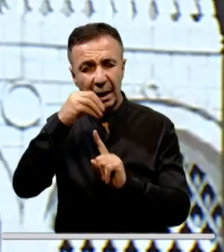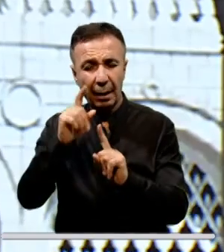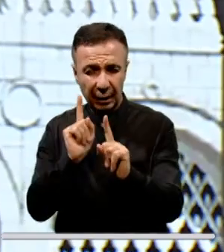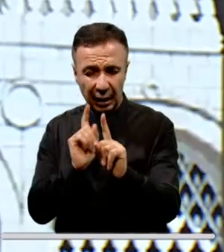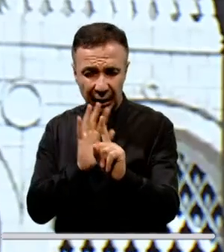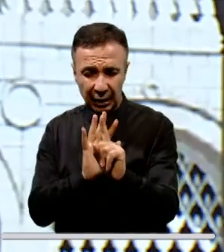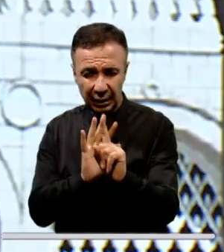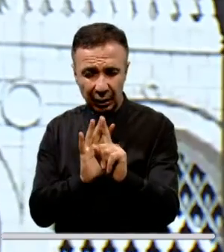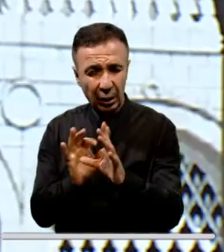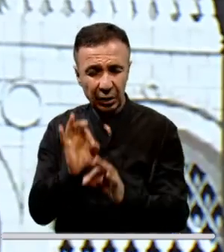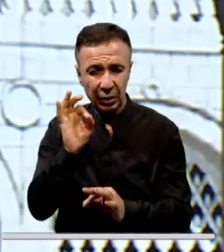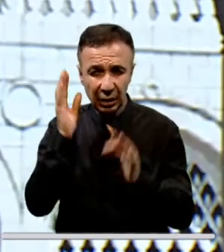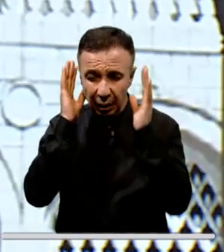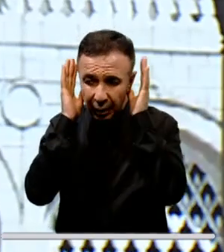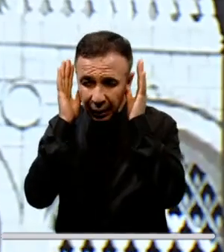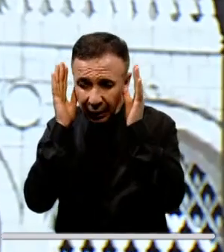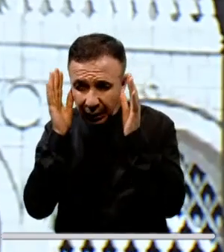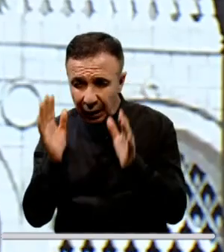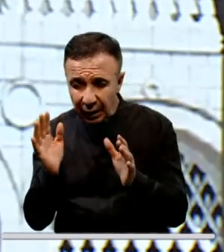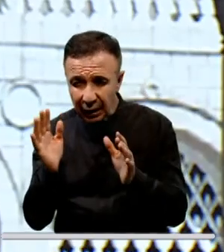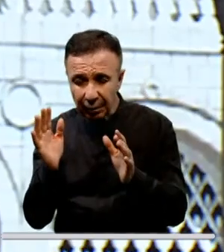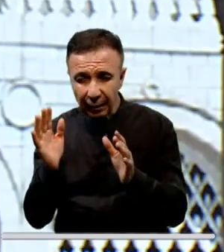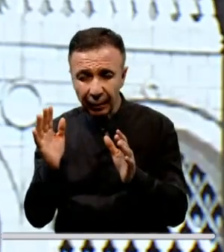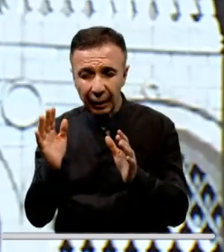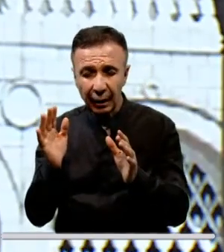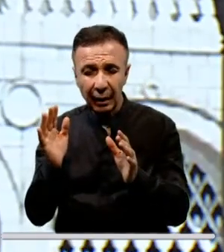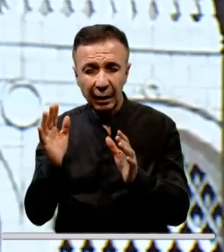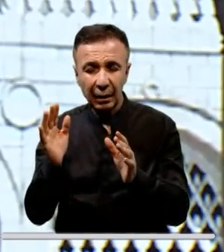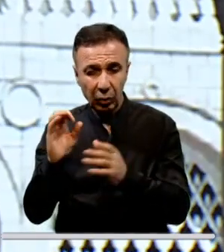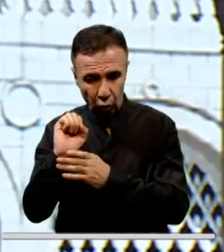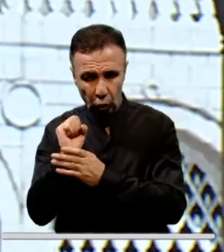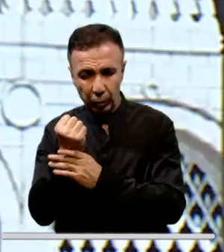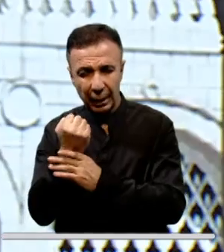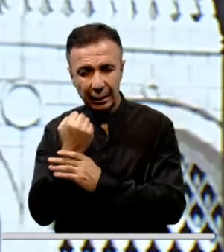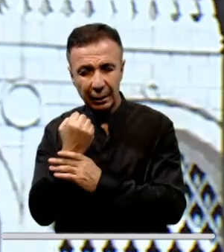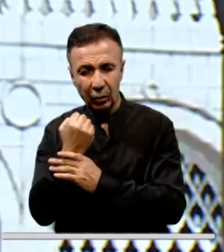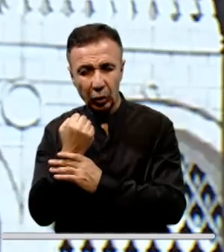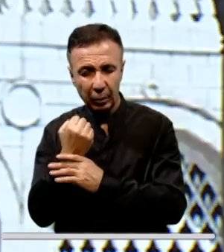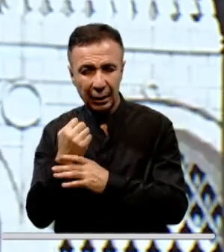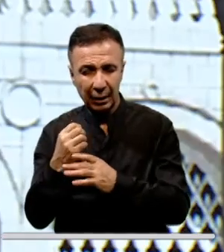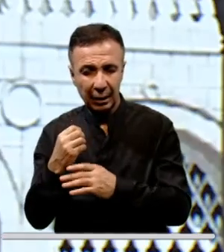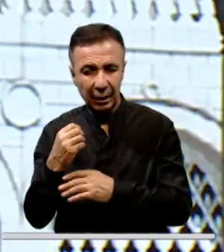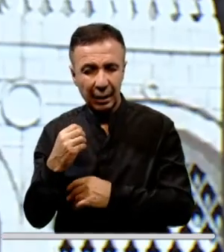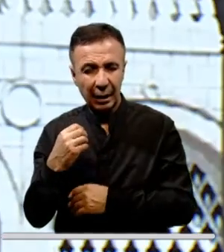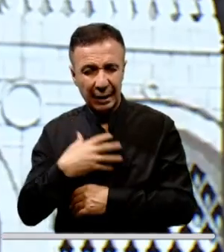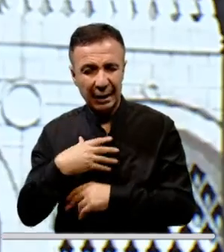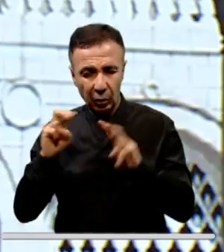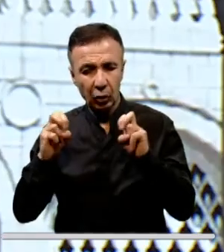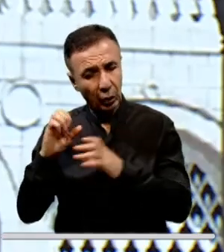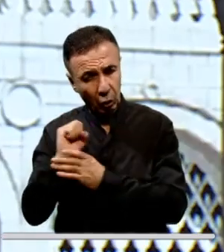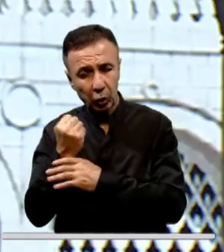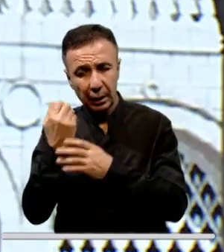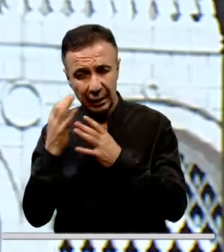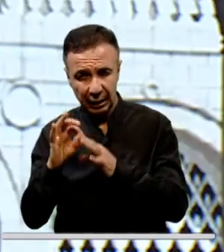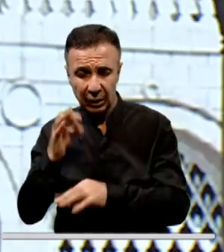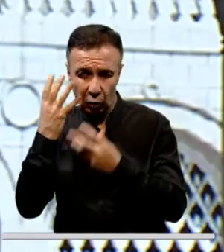kıldırabilir derecede ehliyetli o konuda Yetkin birisi olması lazım ne demek hocam namaz